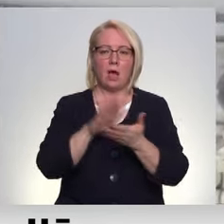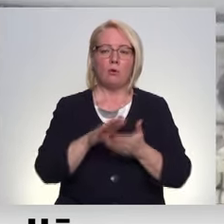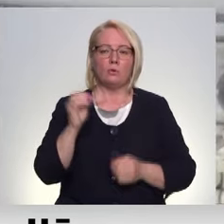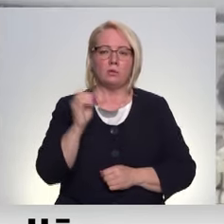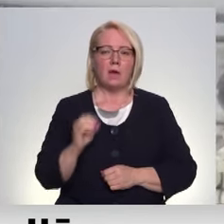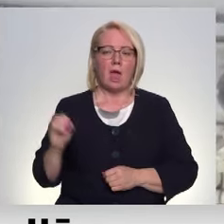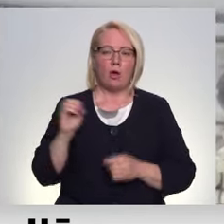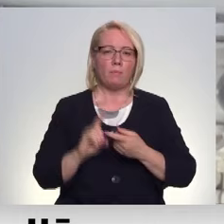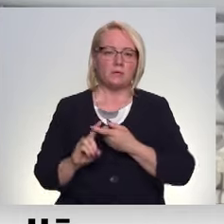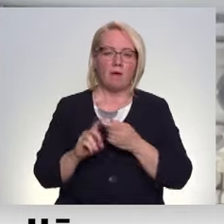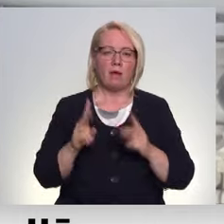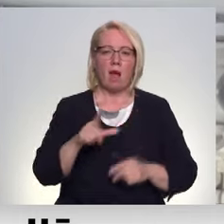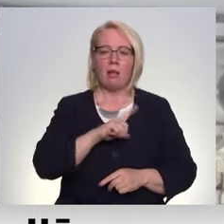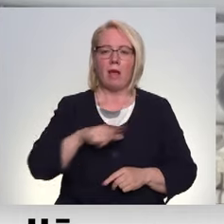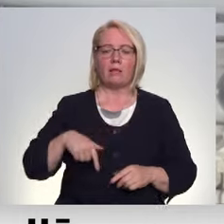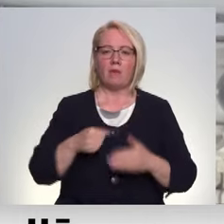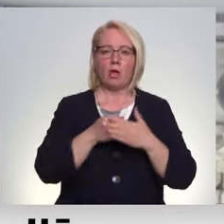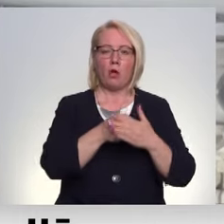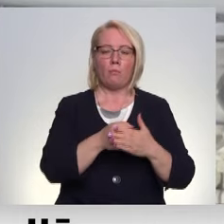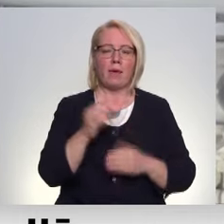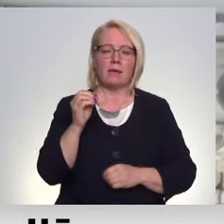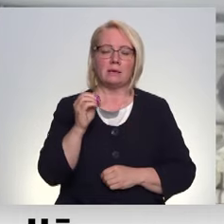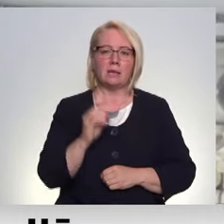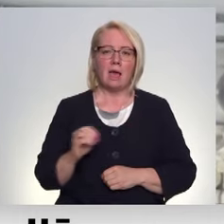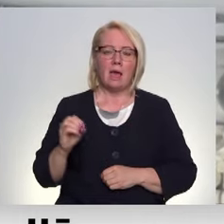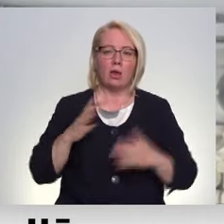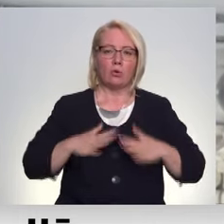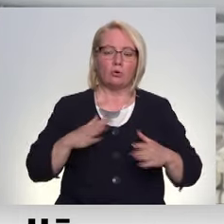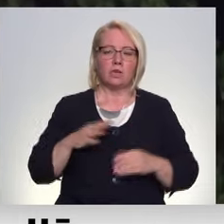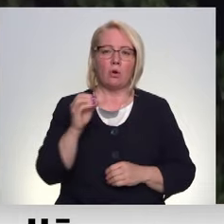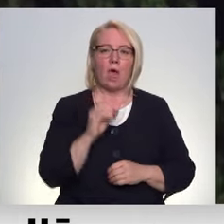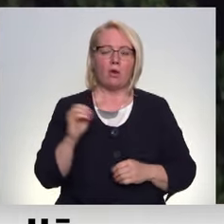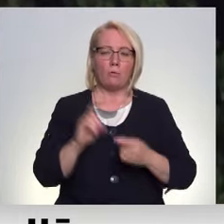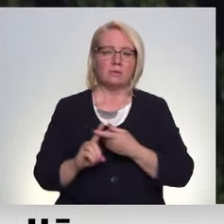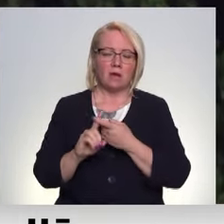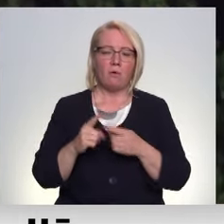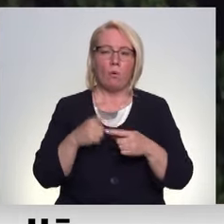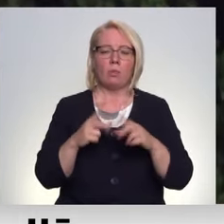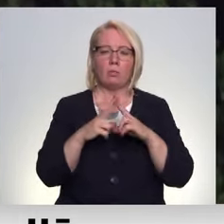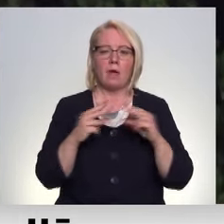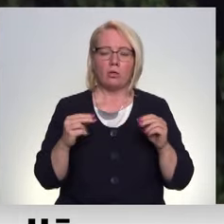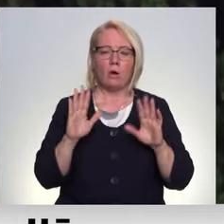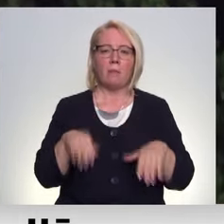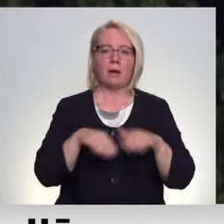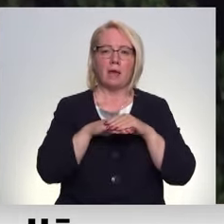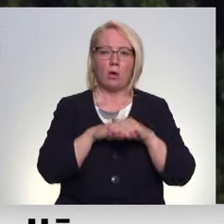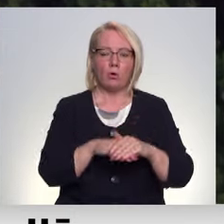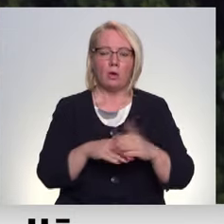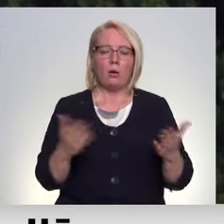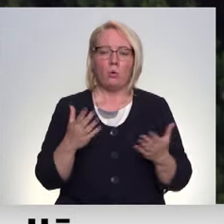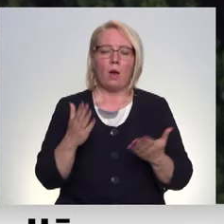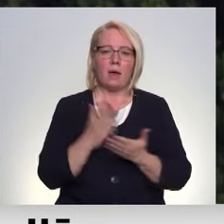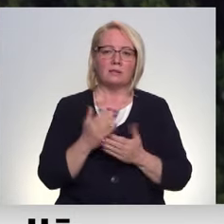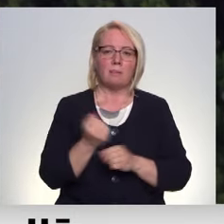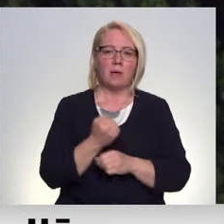Savienību, par to, kā Latvija ir lobējusi Eiropas Savienību, Gruziju Eiropas Savienībā un NATO, par tiem ieguldījumiem, ko esam veikuši